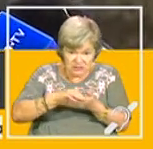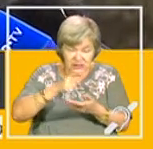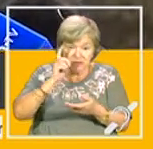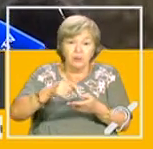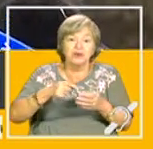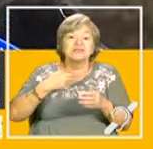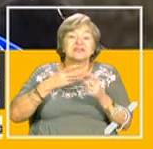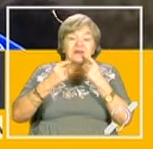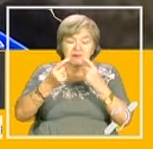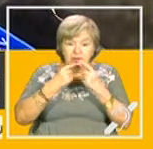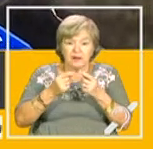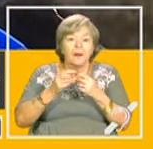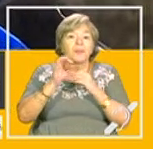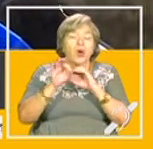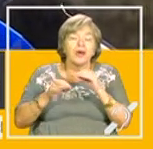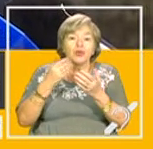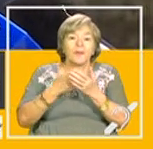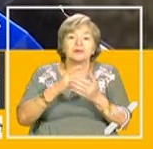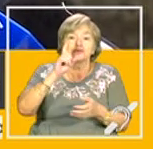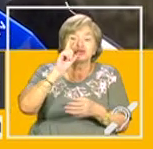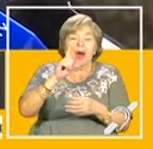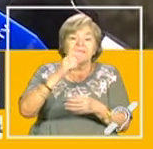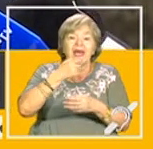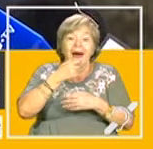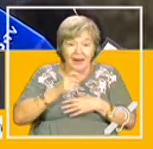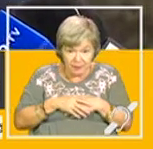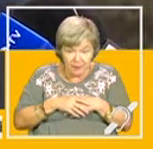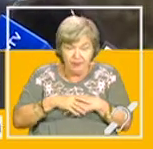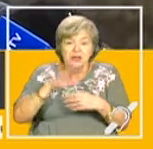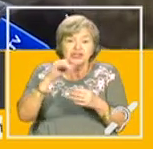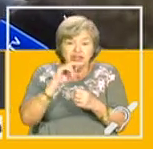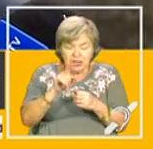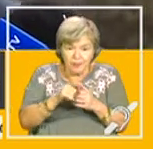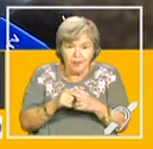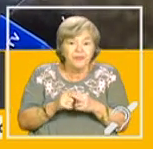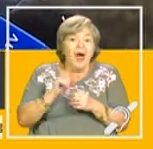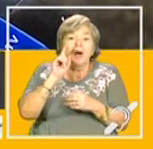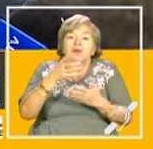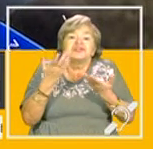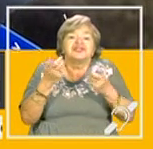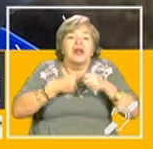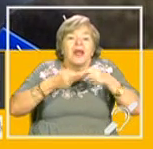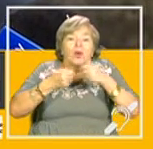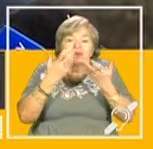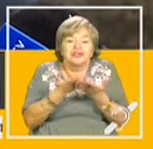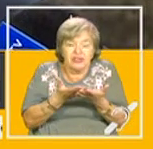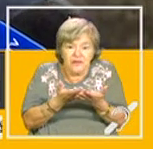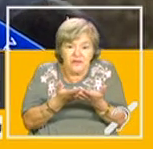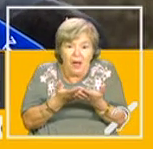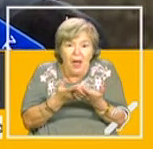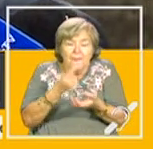7 ani. Noi solicitându-l pe 7 ani și cu... De fapt, acolo ce negociezi? Negociezi, în primul